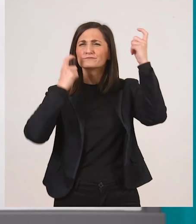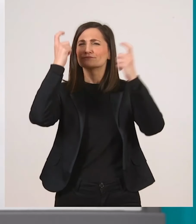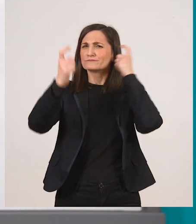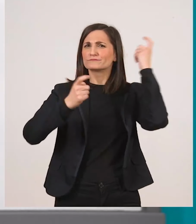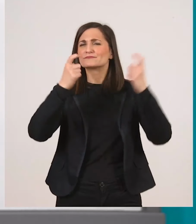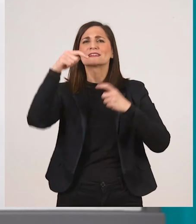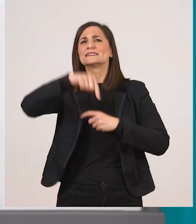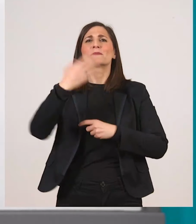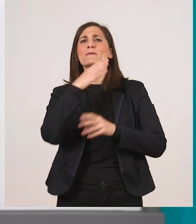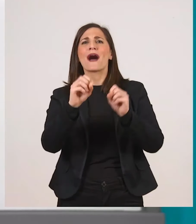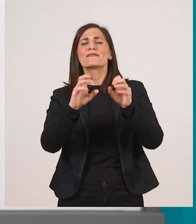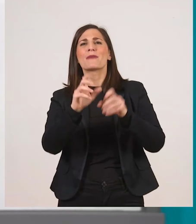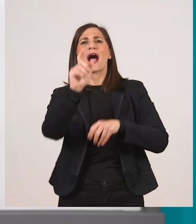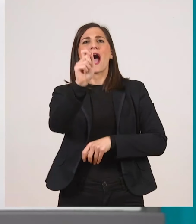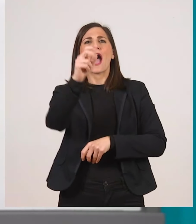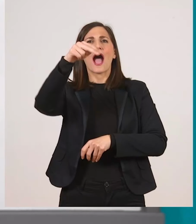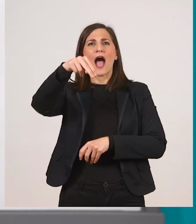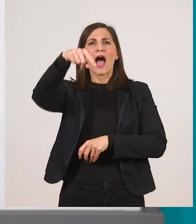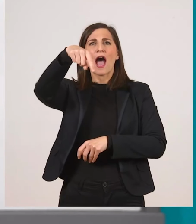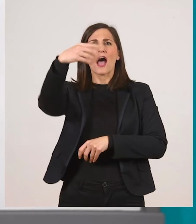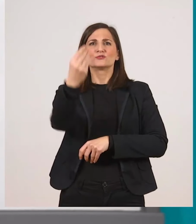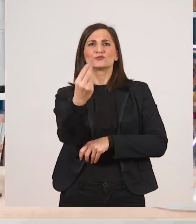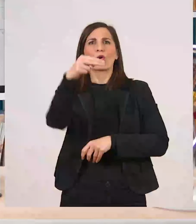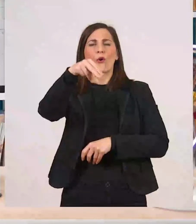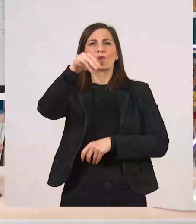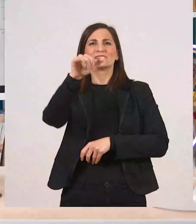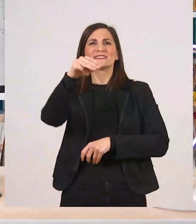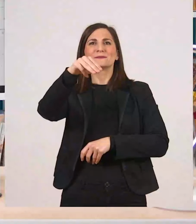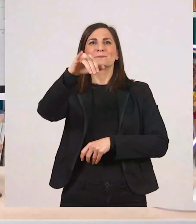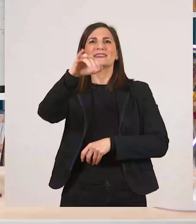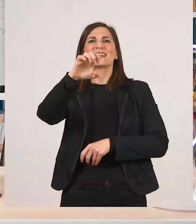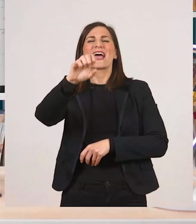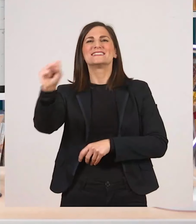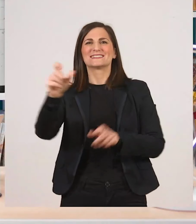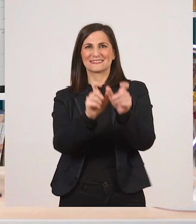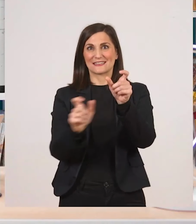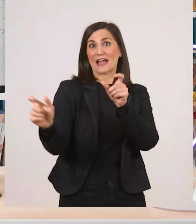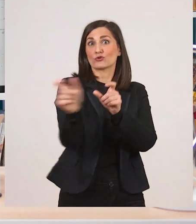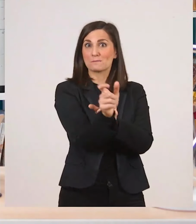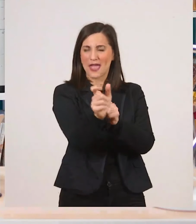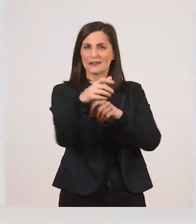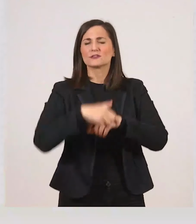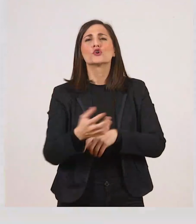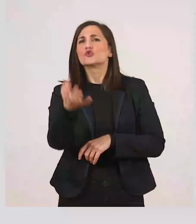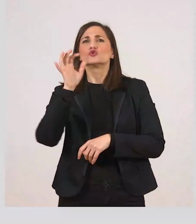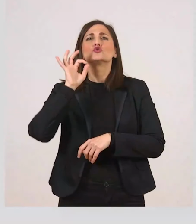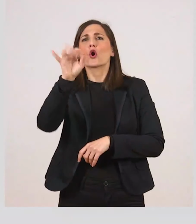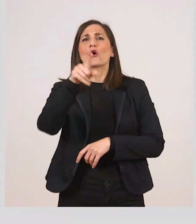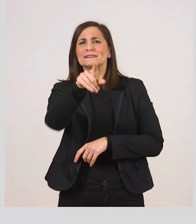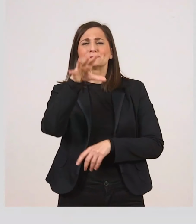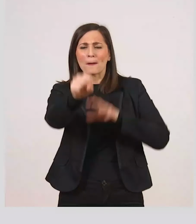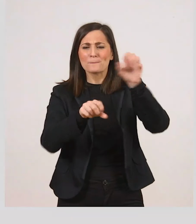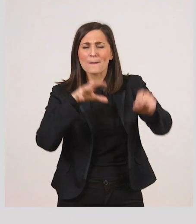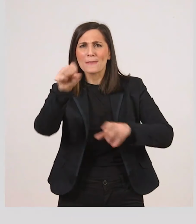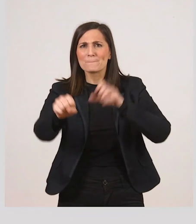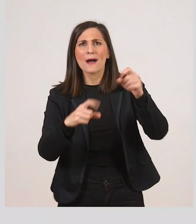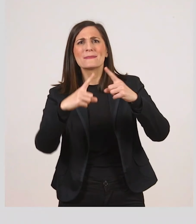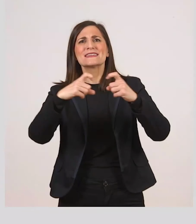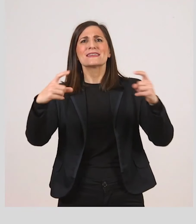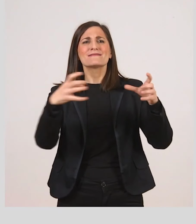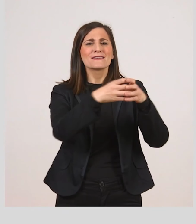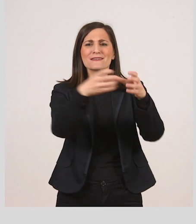σας, να θυμηθούμε σήμερα τις αντωνυμίες. Οι στόχοι είναι να αναγνωρίζουμε τις αντωνυμίες, να διακρίνουμε τα